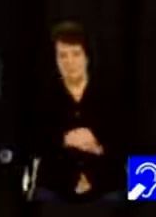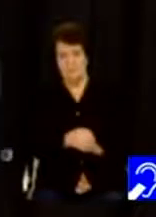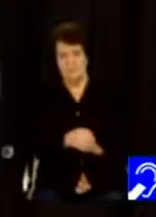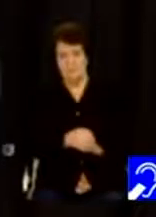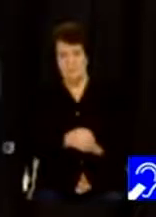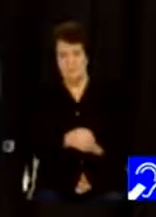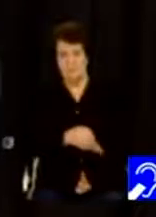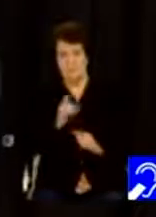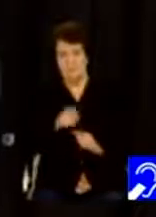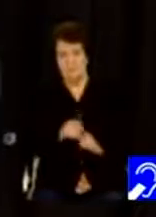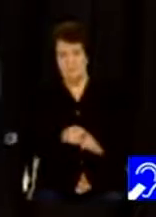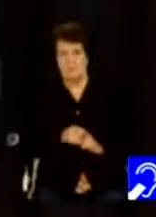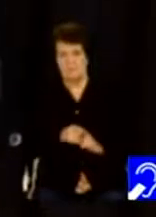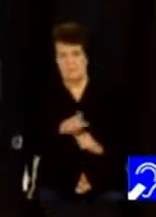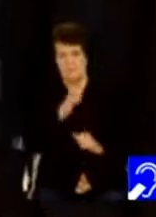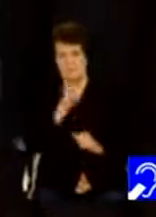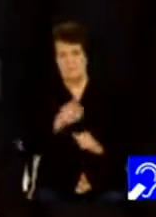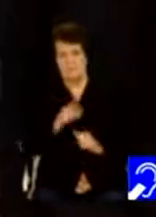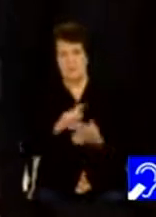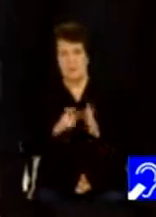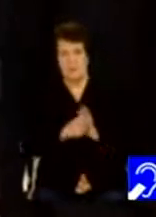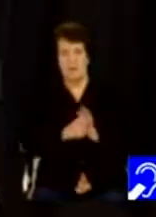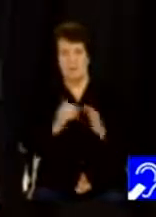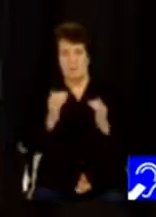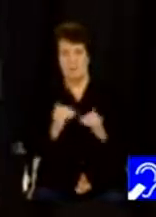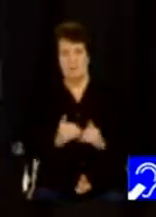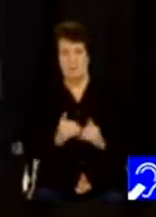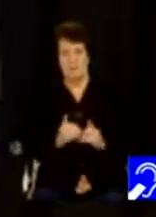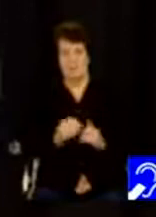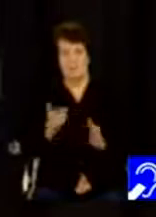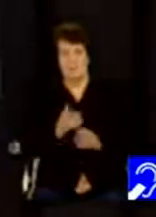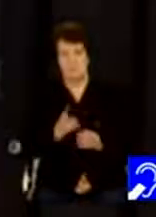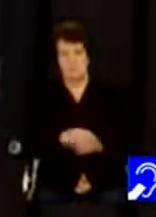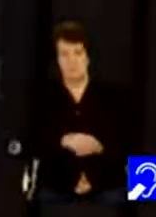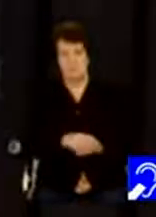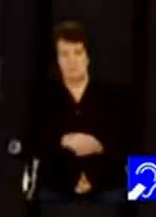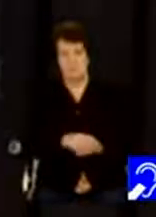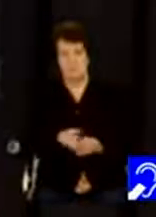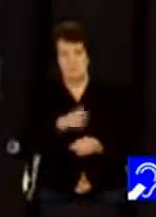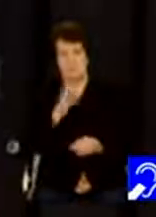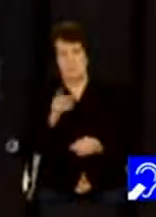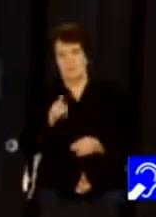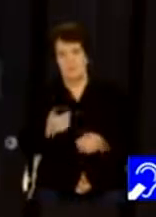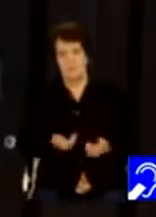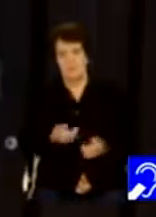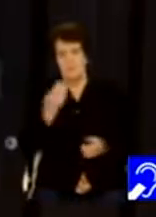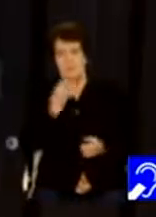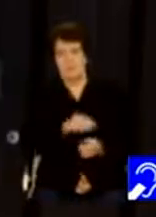băghini și strag o leacă la clasa azi de jos. Dacă ar strag la clasa de jos, apas și de ghini și de cei de sus mai ghini.